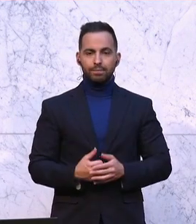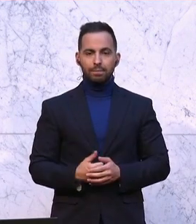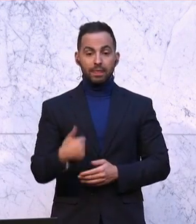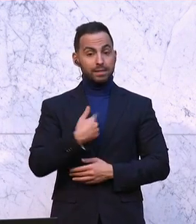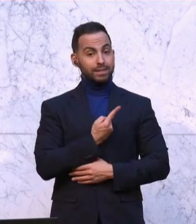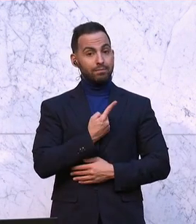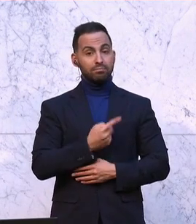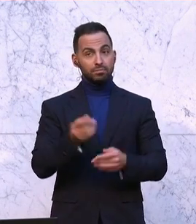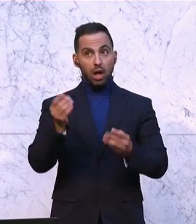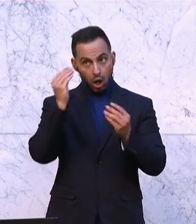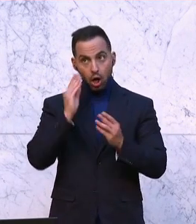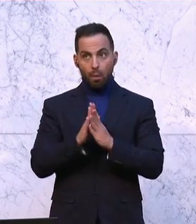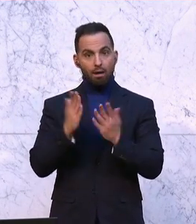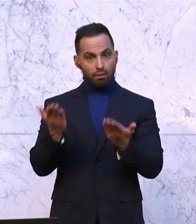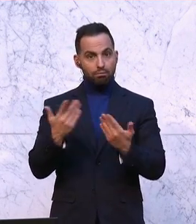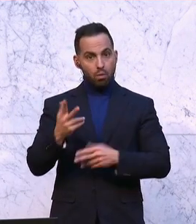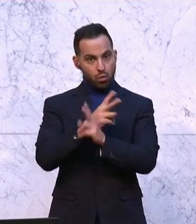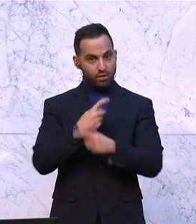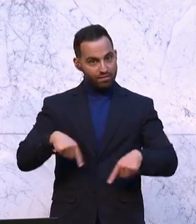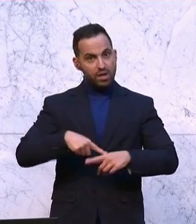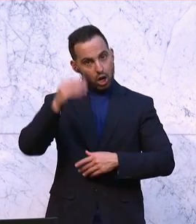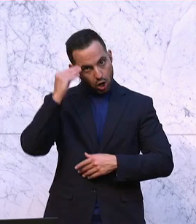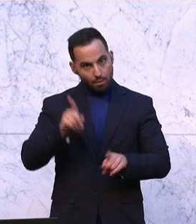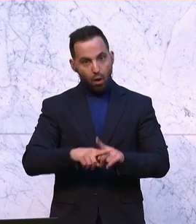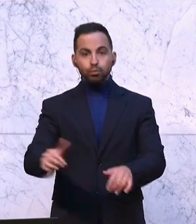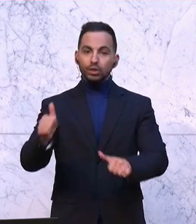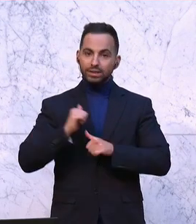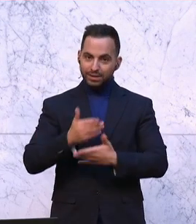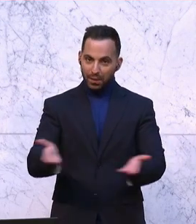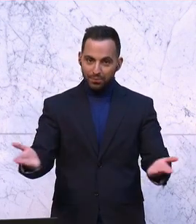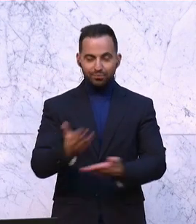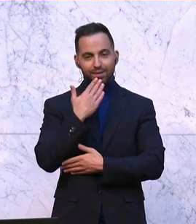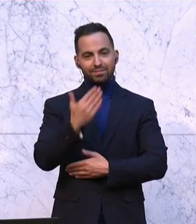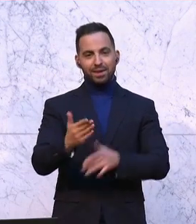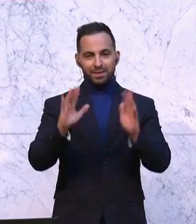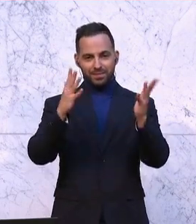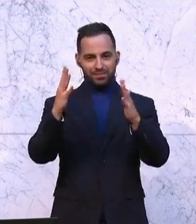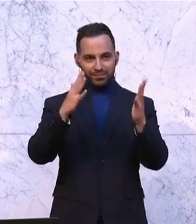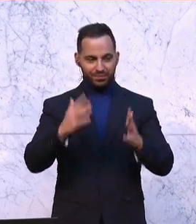Ich glaube an Österreich. Glauben wir auch an das österreichische Bundesheer. Danke.